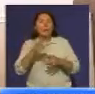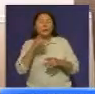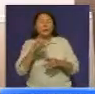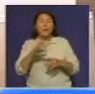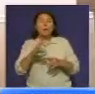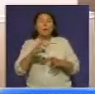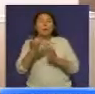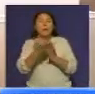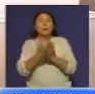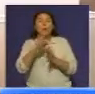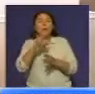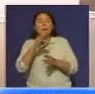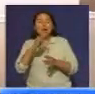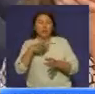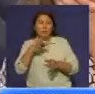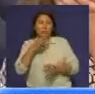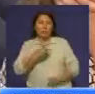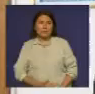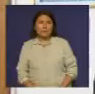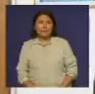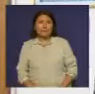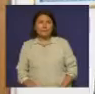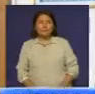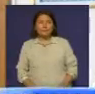«Рухани Жангыру» и «Туан Жерге Тағзым».